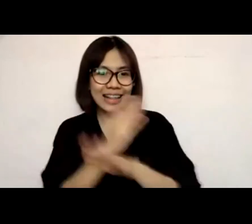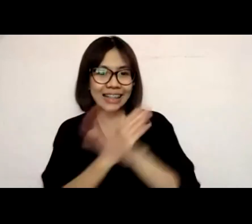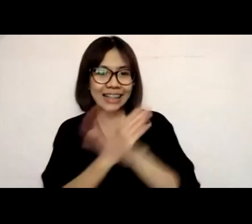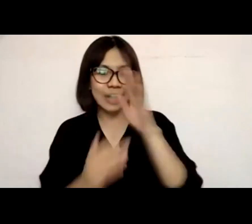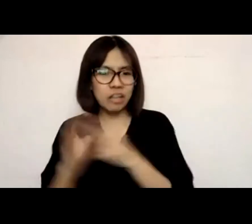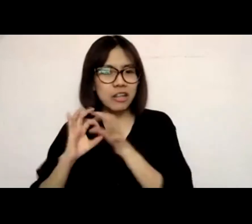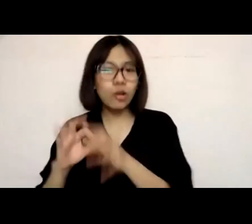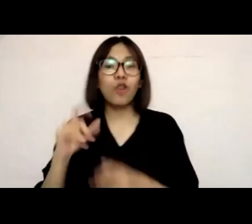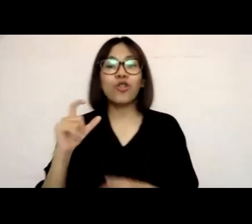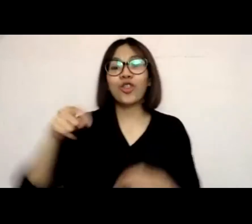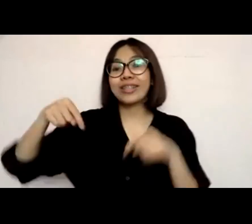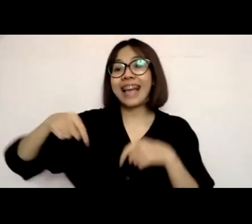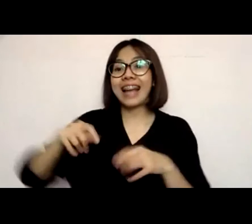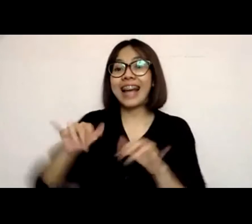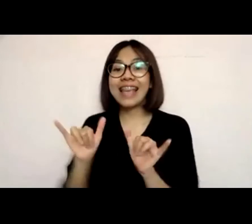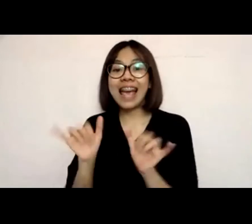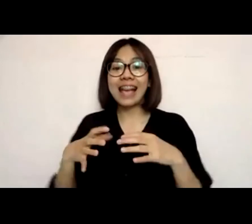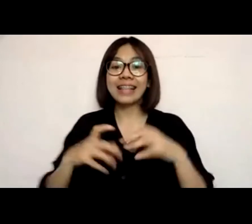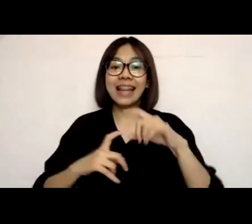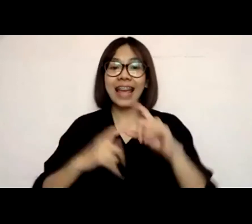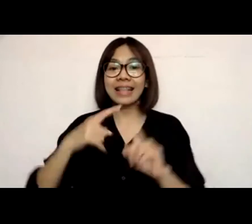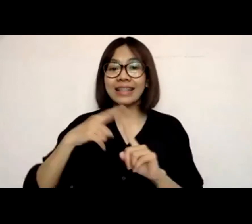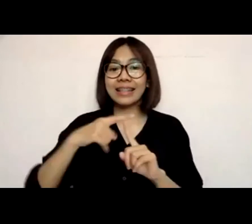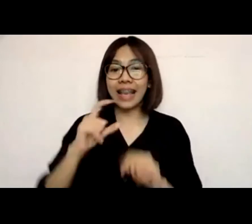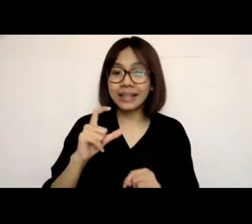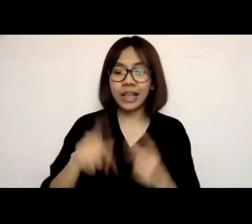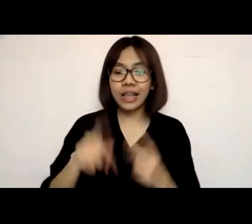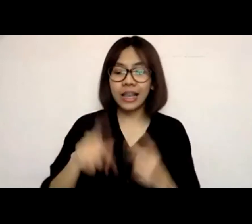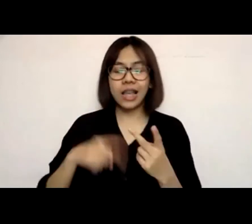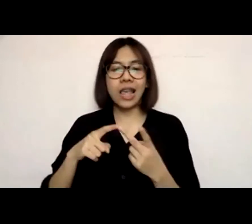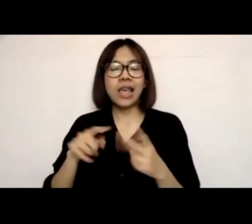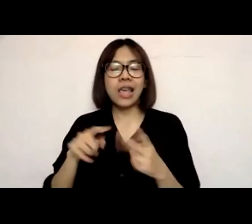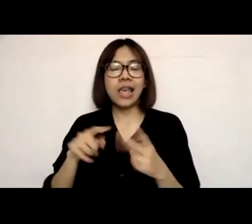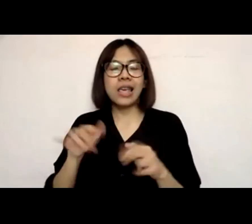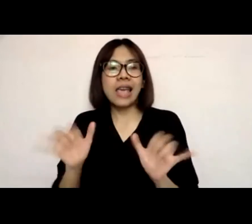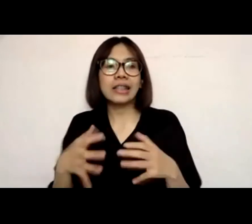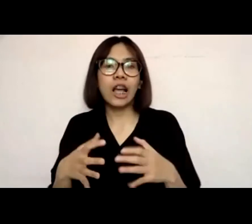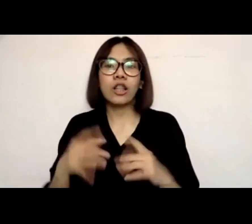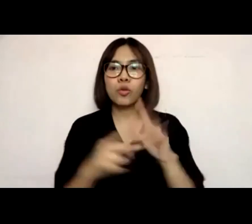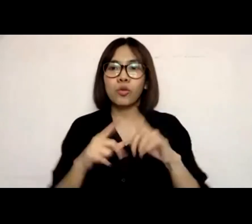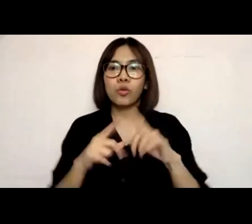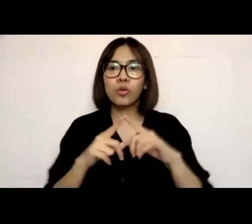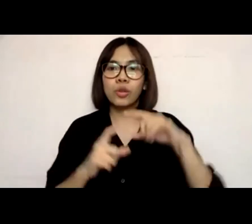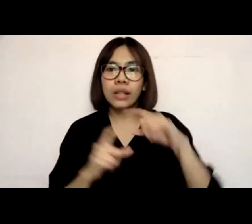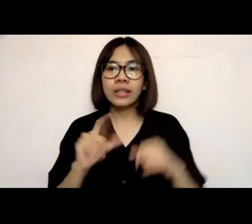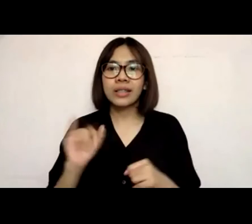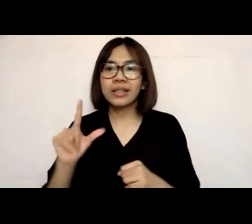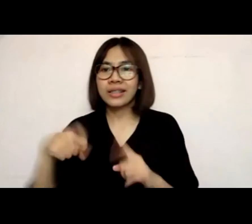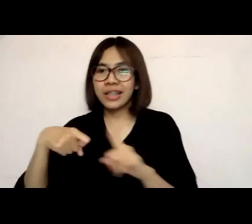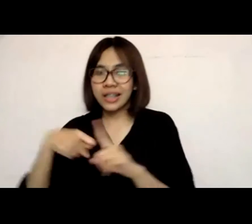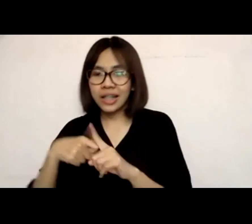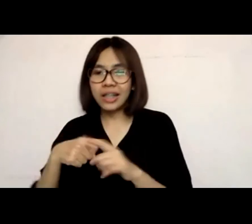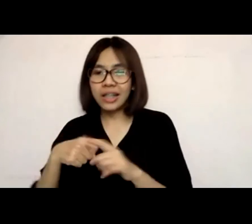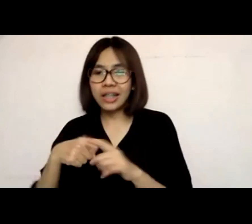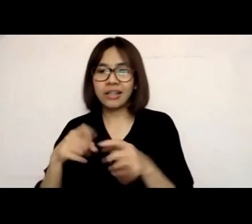the Children, Yayasan Tunas Cilik, Ibu Foundation, Cup Foundation, Bilik